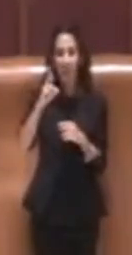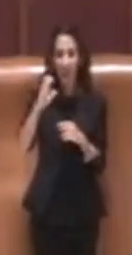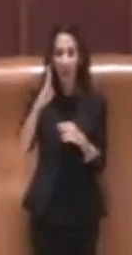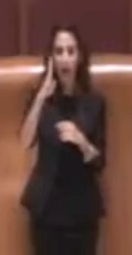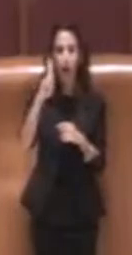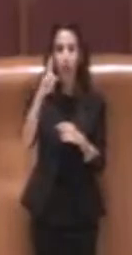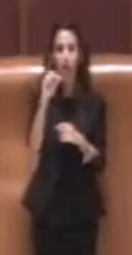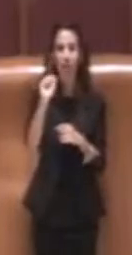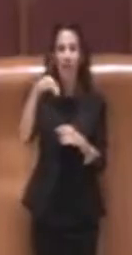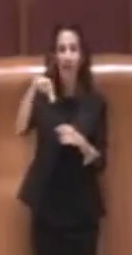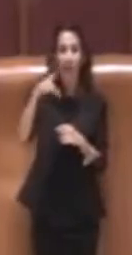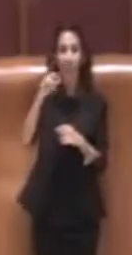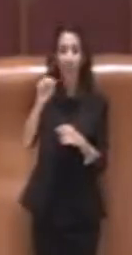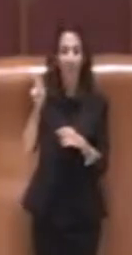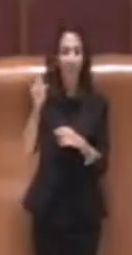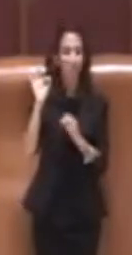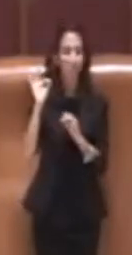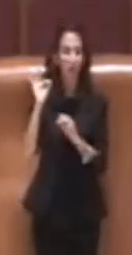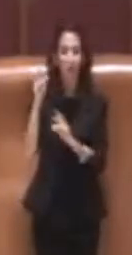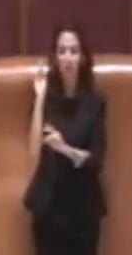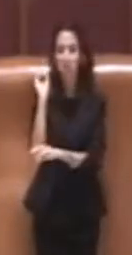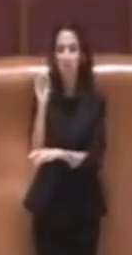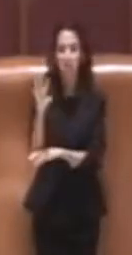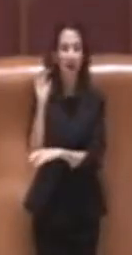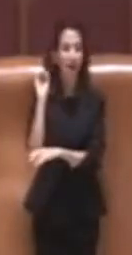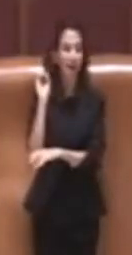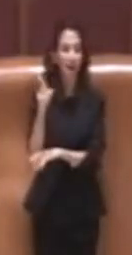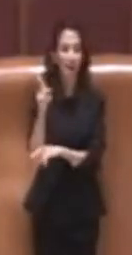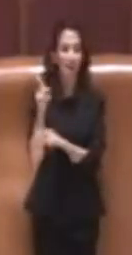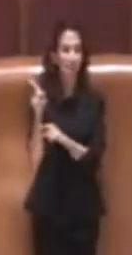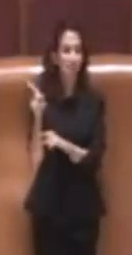stato il maestro che ha definito